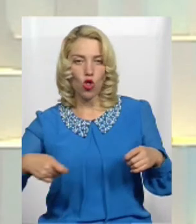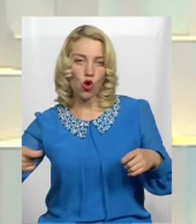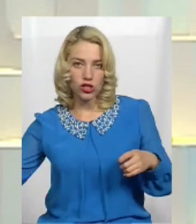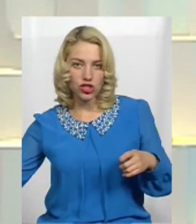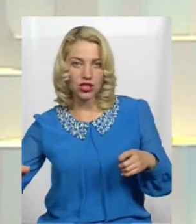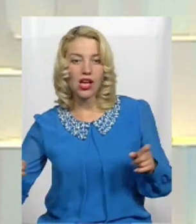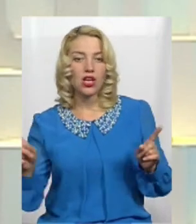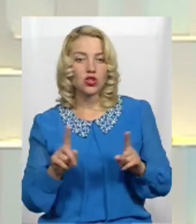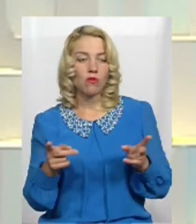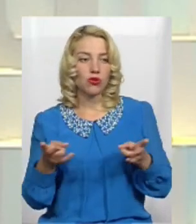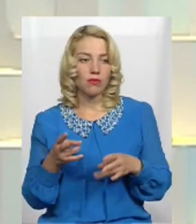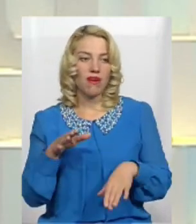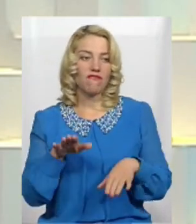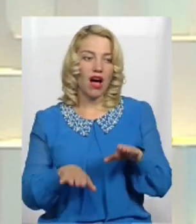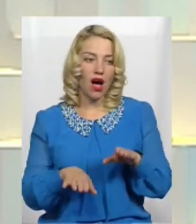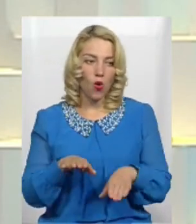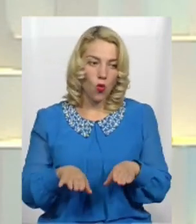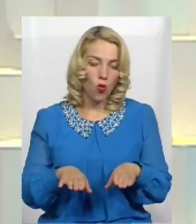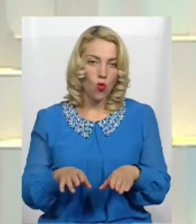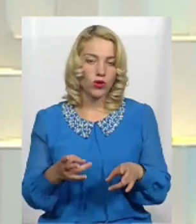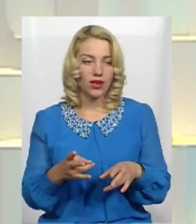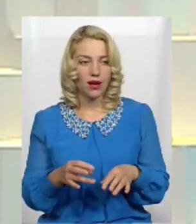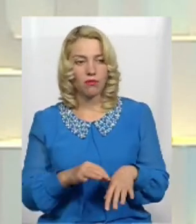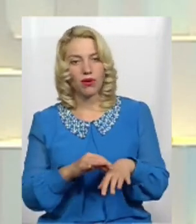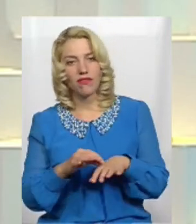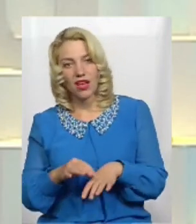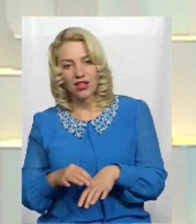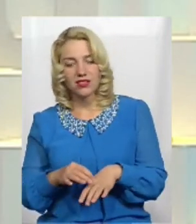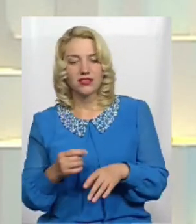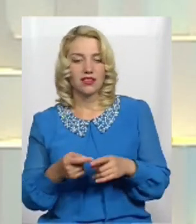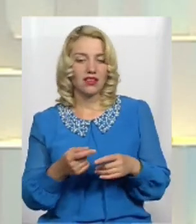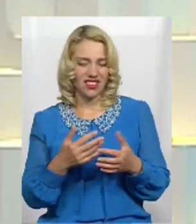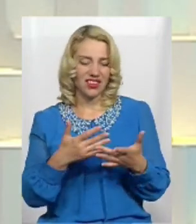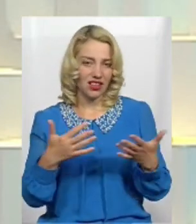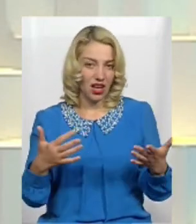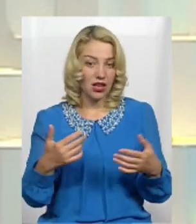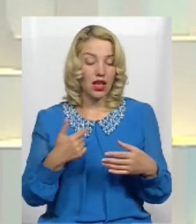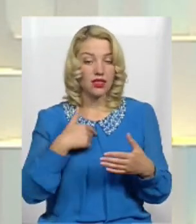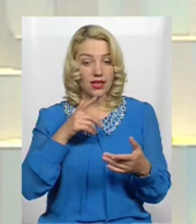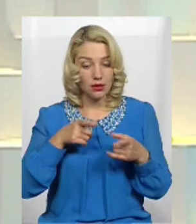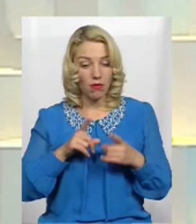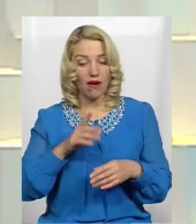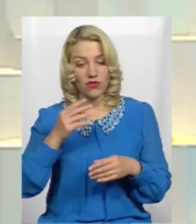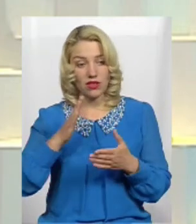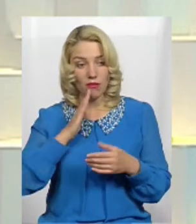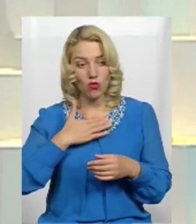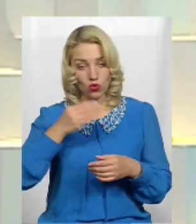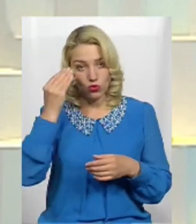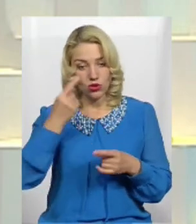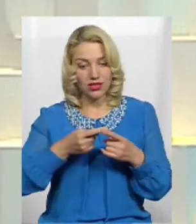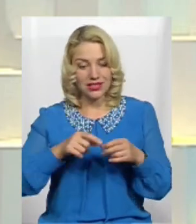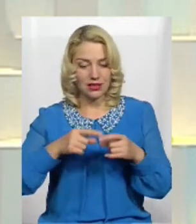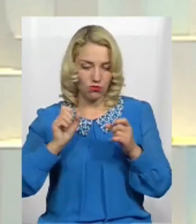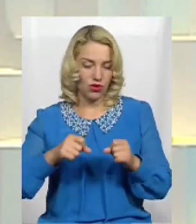потрібно вагу привезти і так далі, і так далі. Насправді, на мою думку, ці всі речі можна